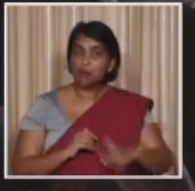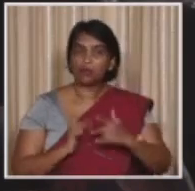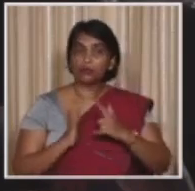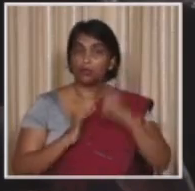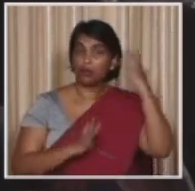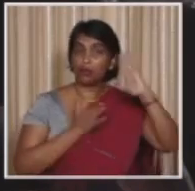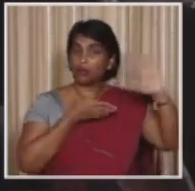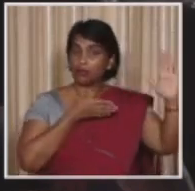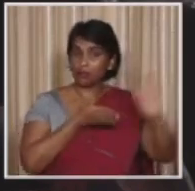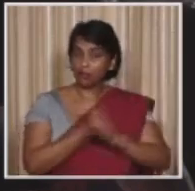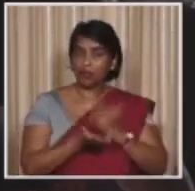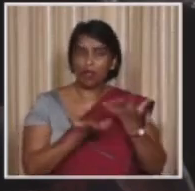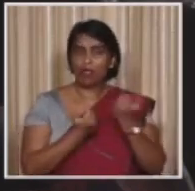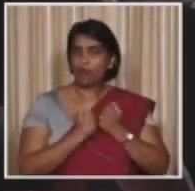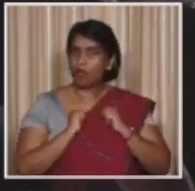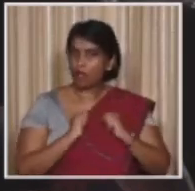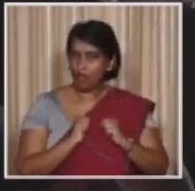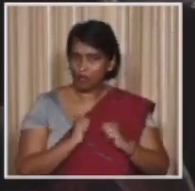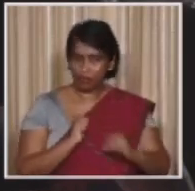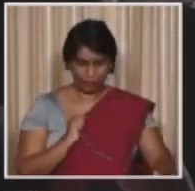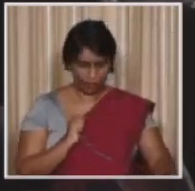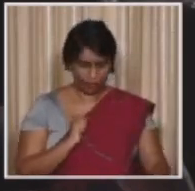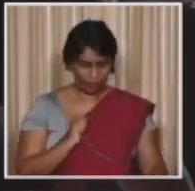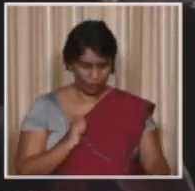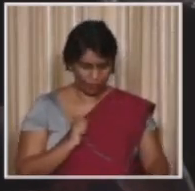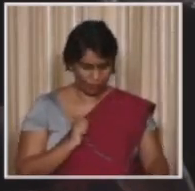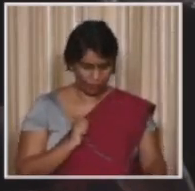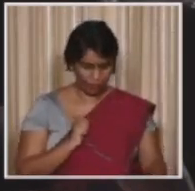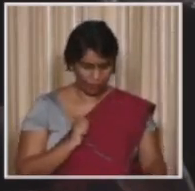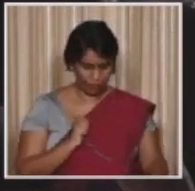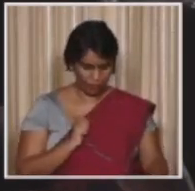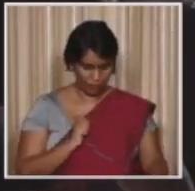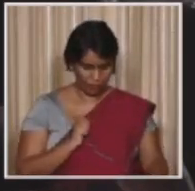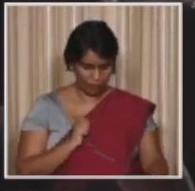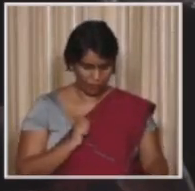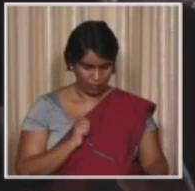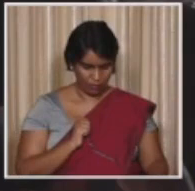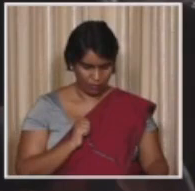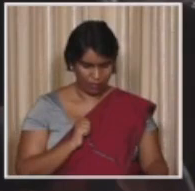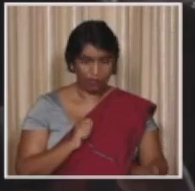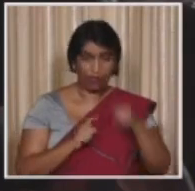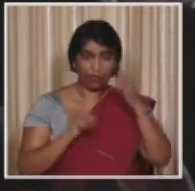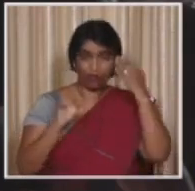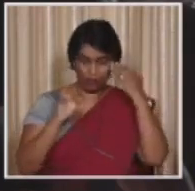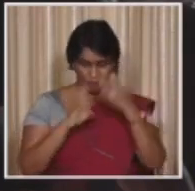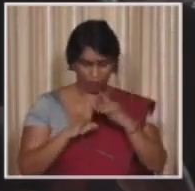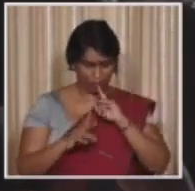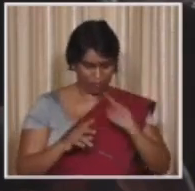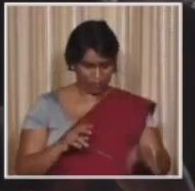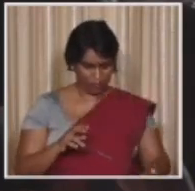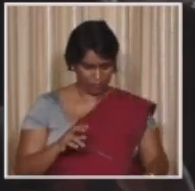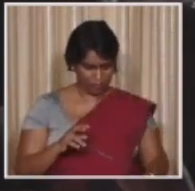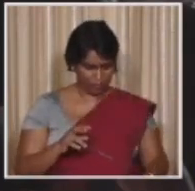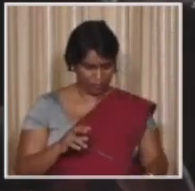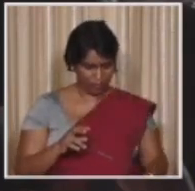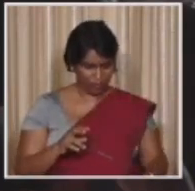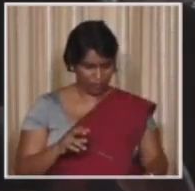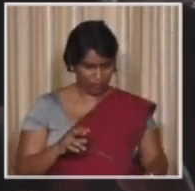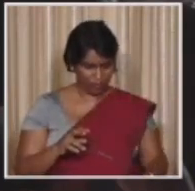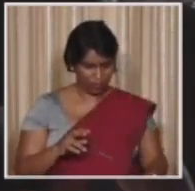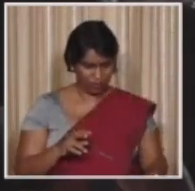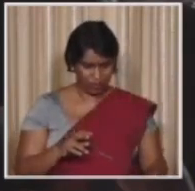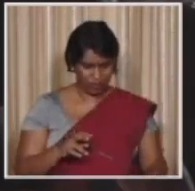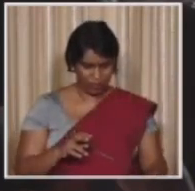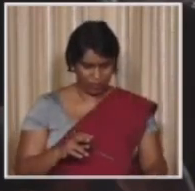අන්තර්ජාතික සහයෝගය ලබා ගන්නේ කොහොමද? ඔබ දකින ඔබතුමියගේ අවධානයට මම යොමු කරනවා බා කවුන්සිල්